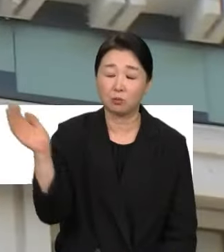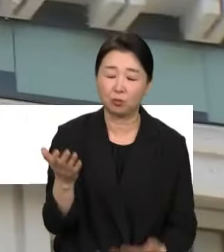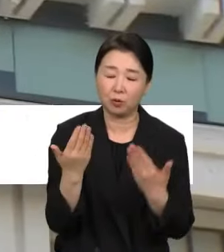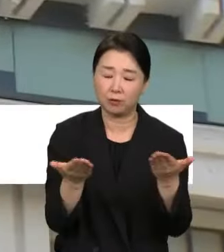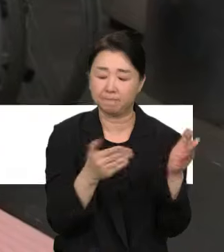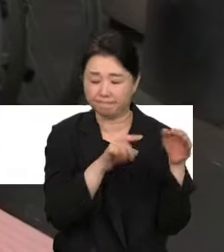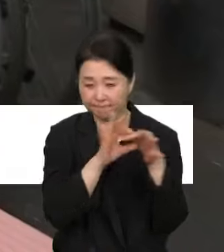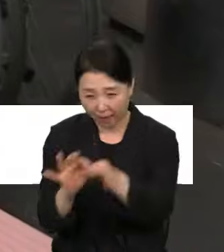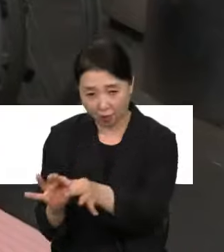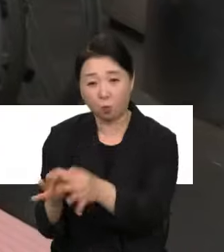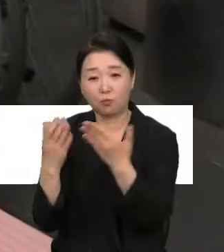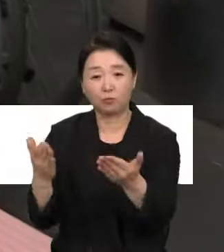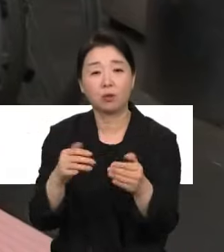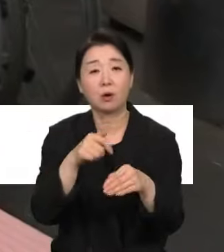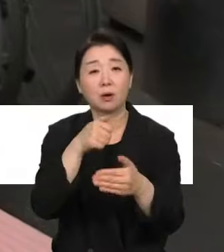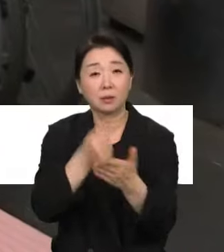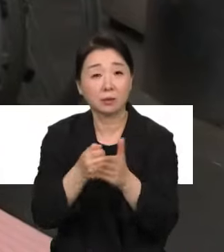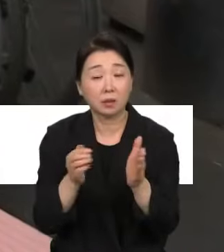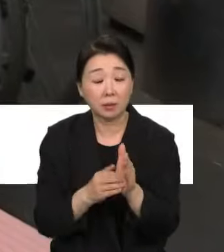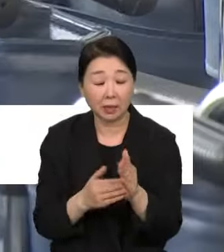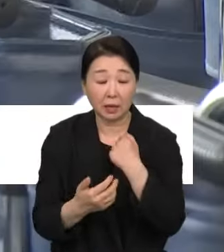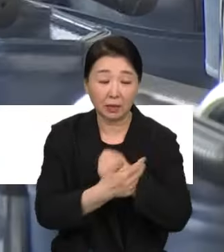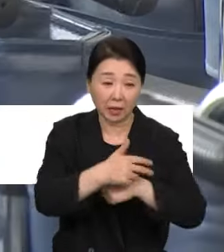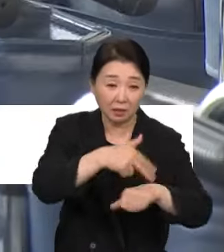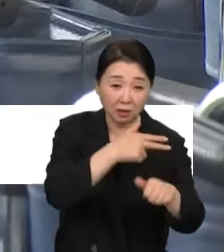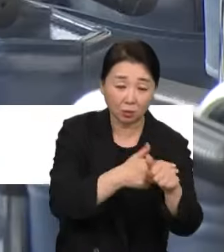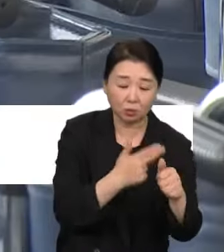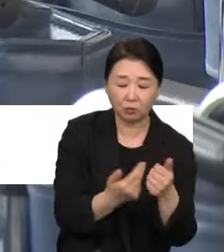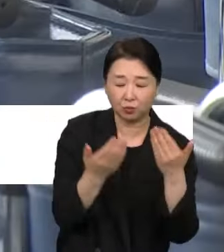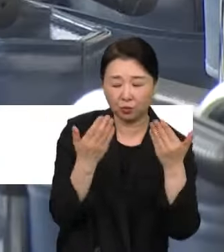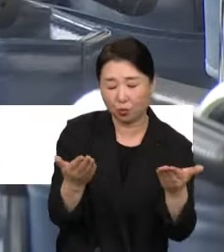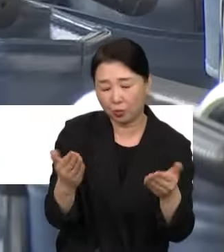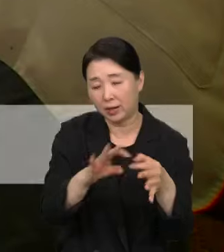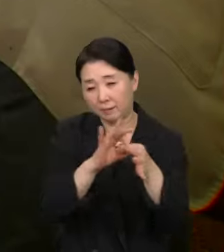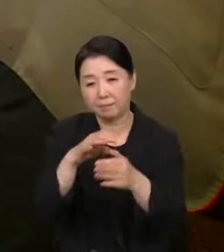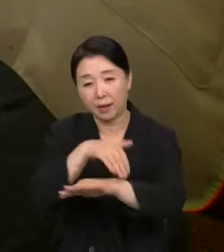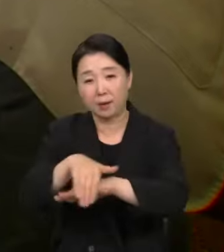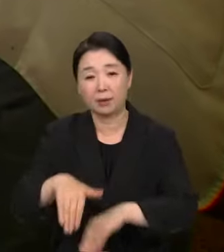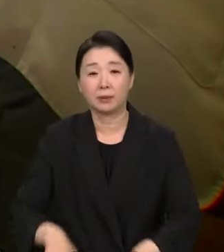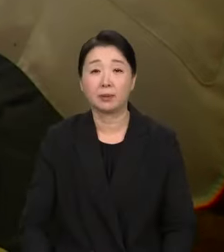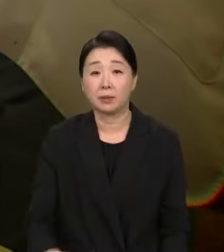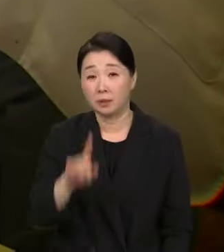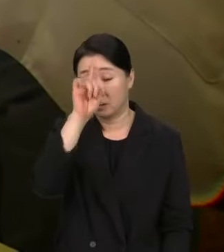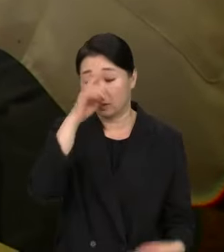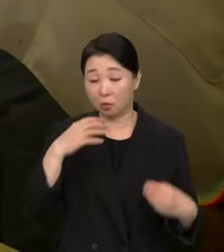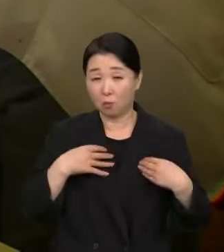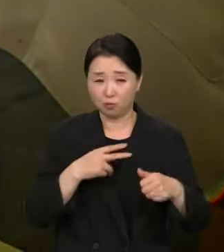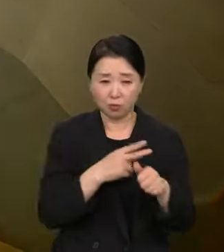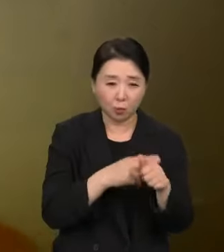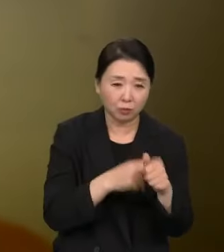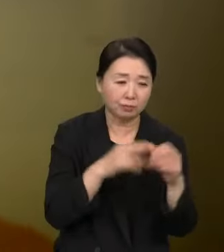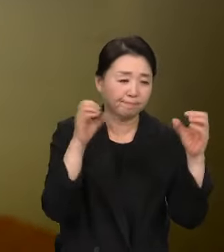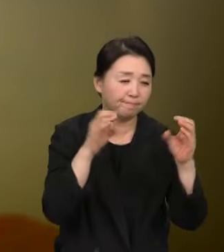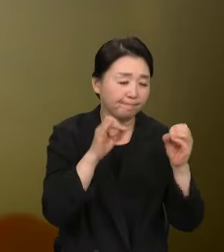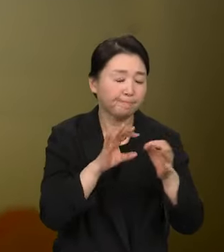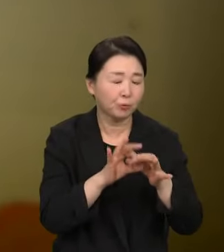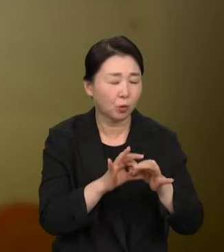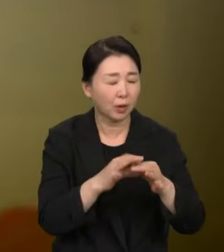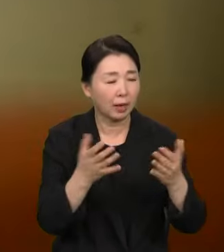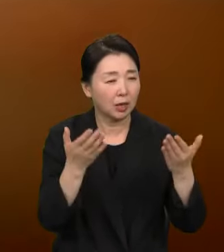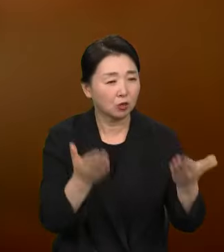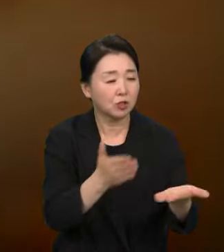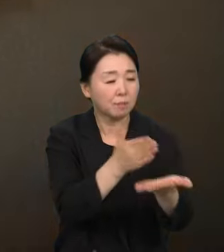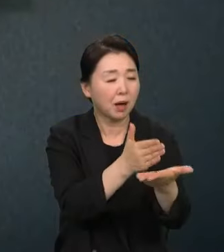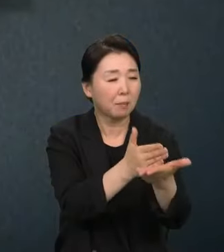들어가기로 했고 다른 의대 교수들도 휴진 방안을 검토 중입니다. 정부는 교수들과 대화를 통해 휴진을